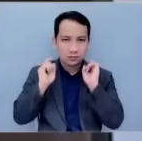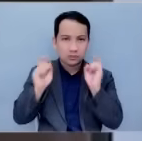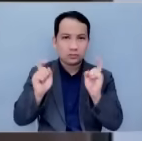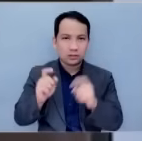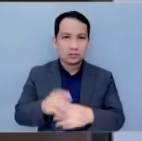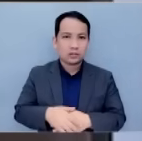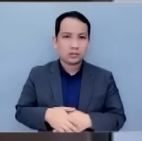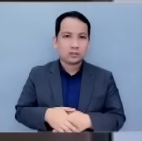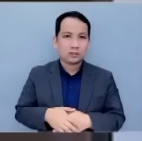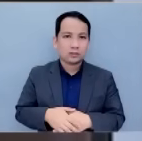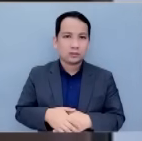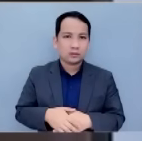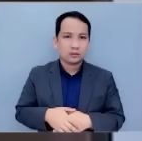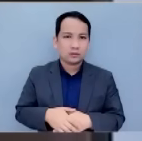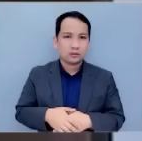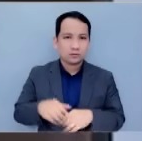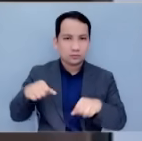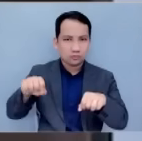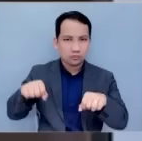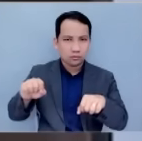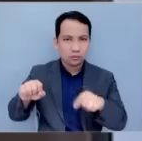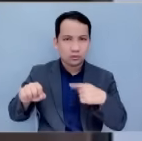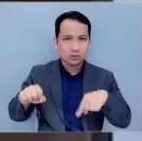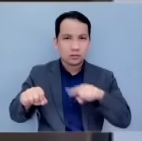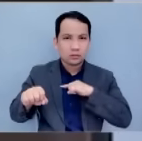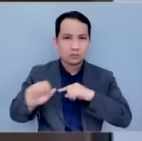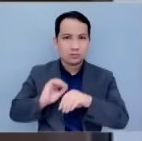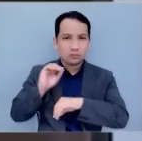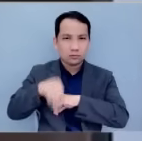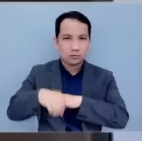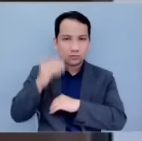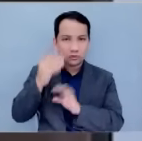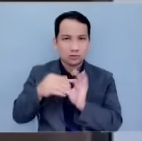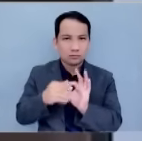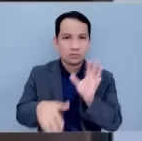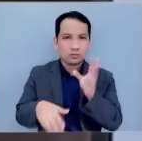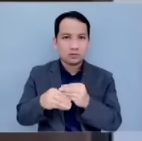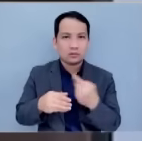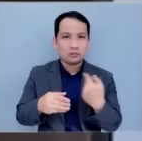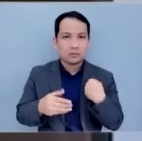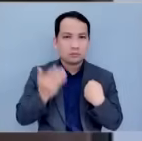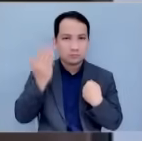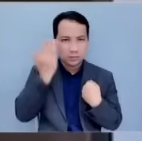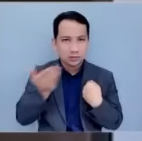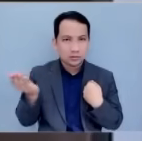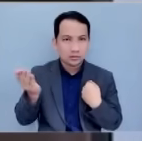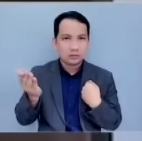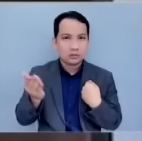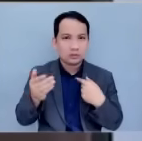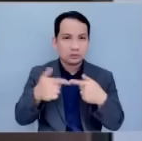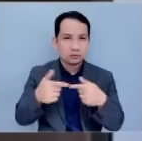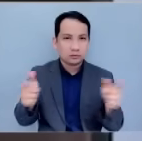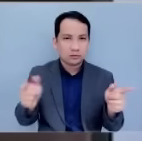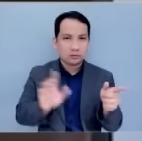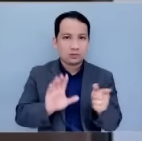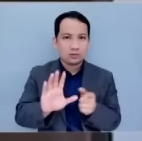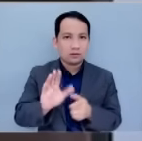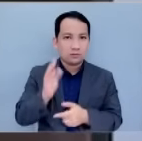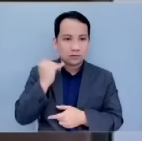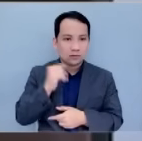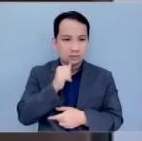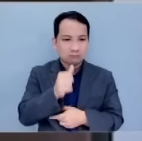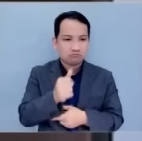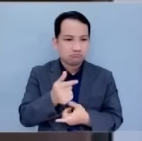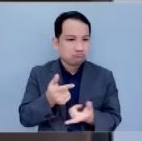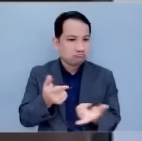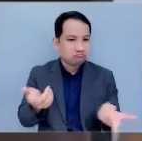at saka parang nasobrahan yata kaya naano siya sa isang gate doon. Tapos doon siguro